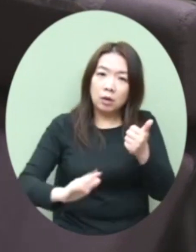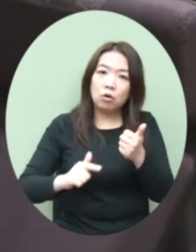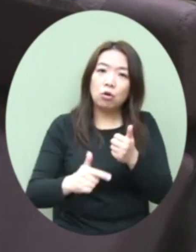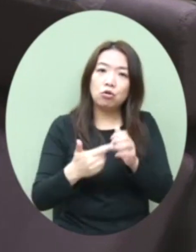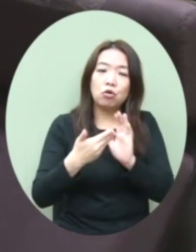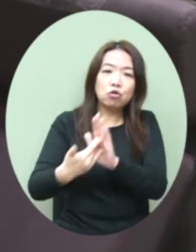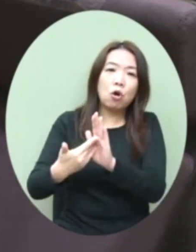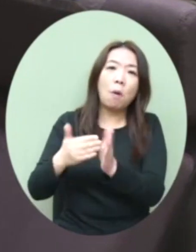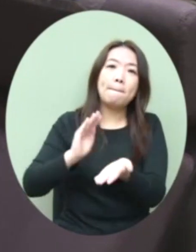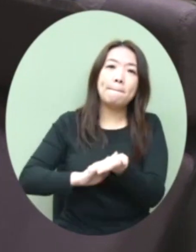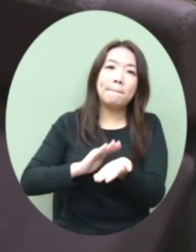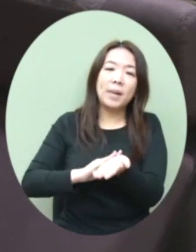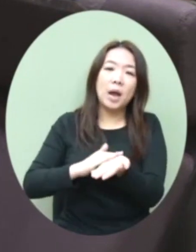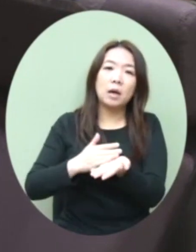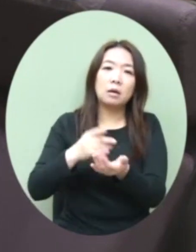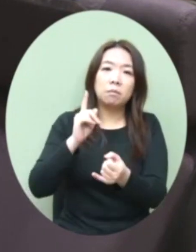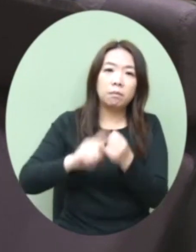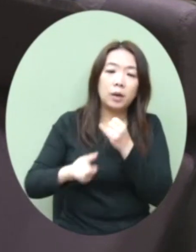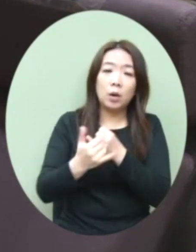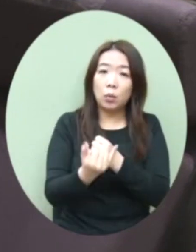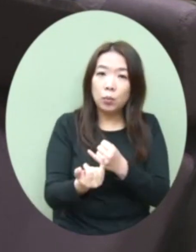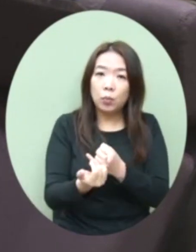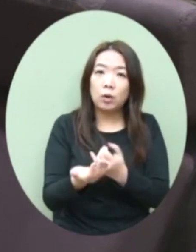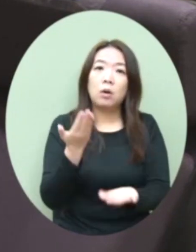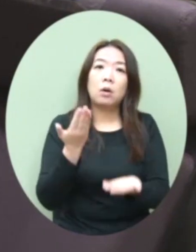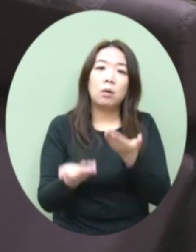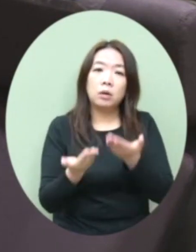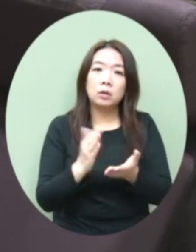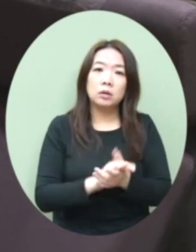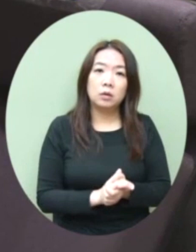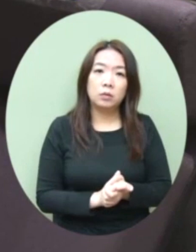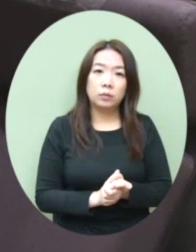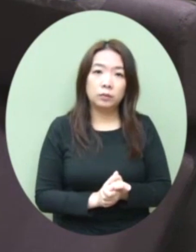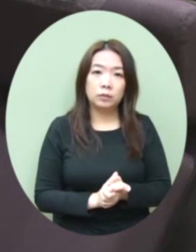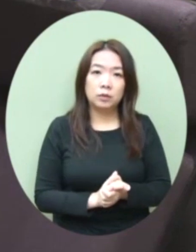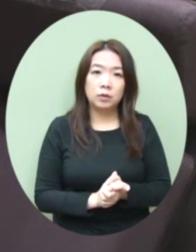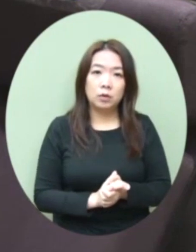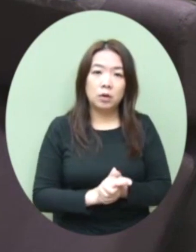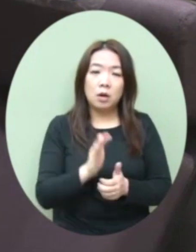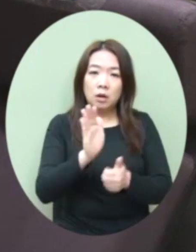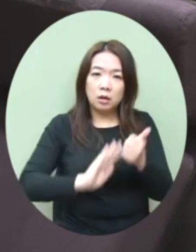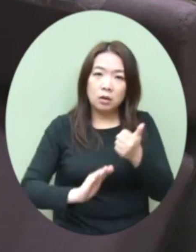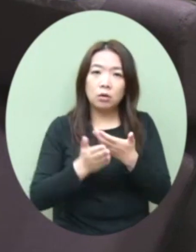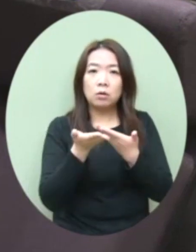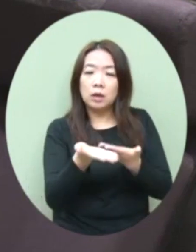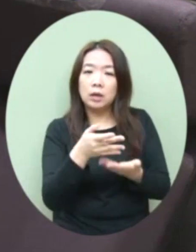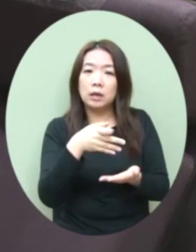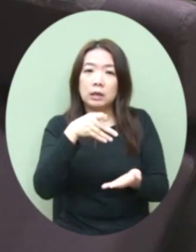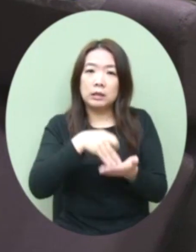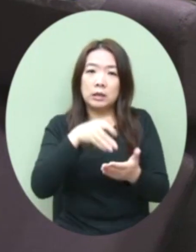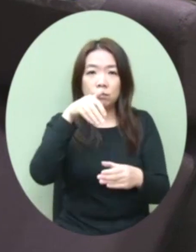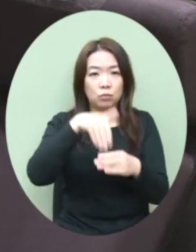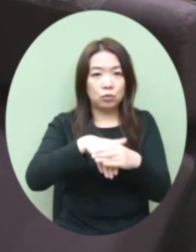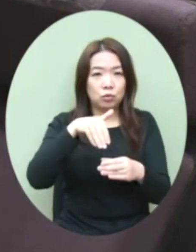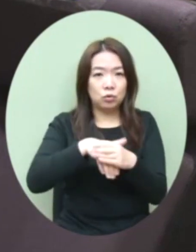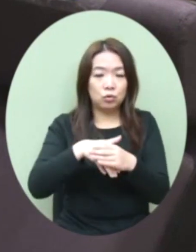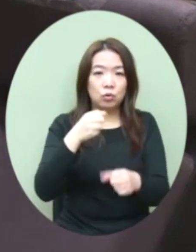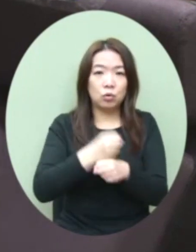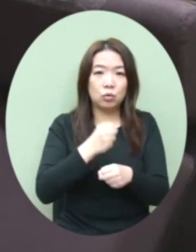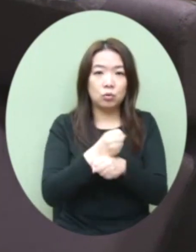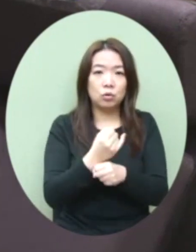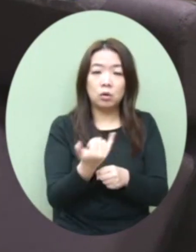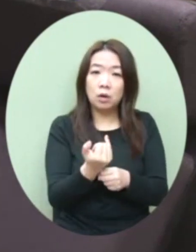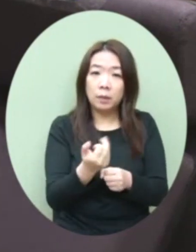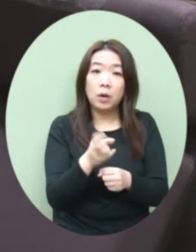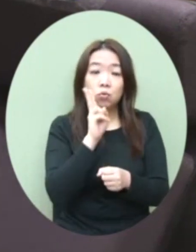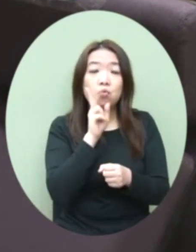戰的成效呢會不會也會影響你參選的一些工作呢